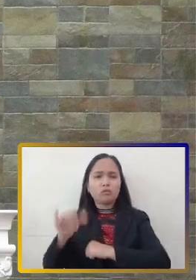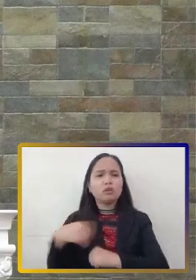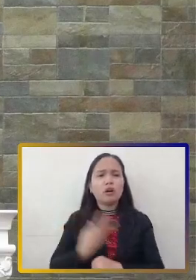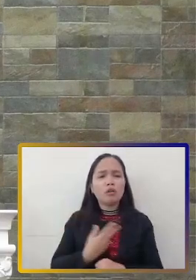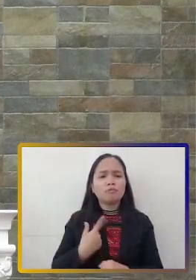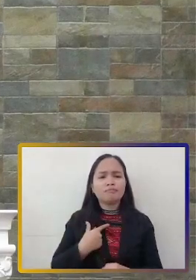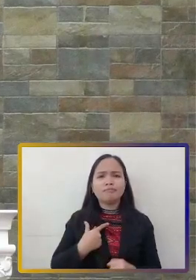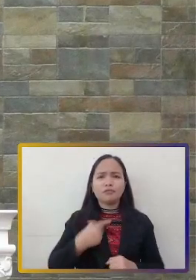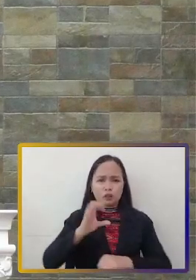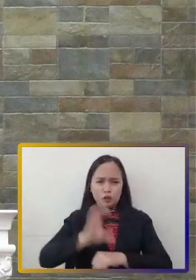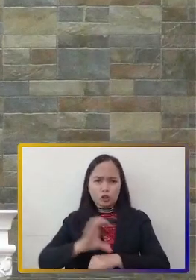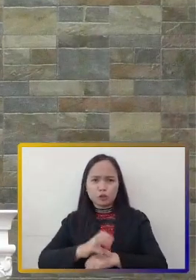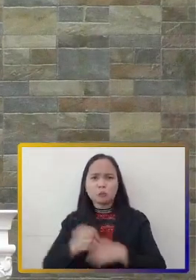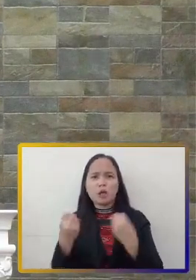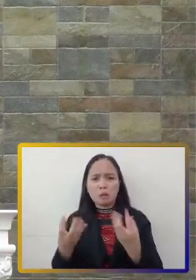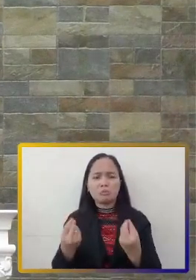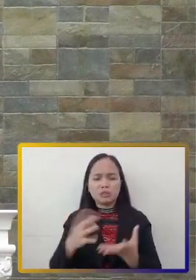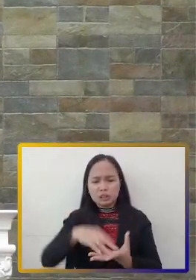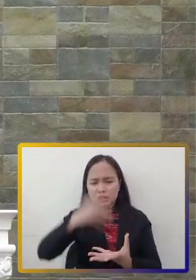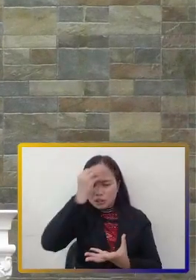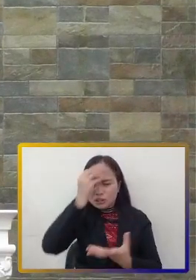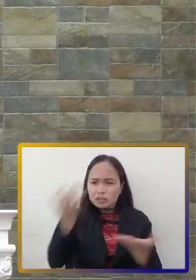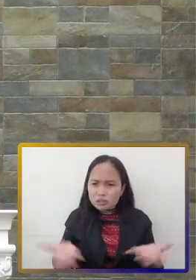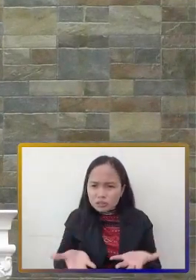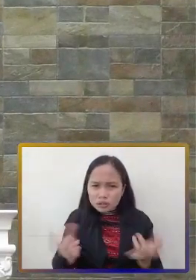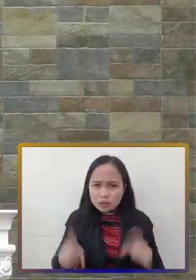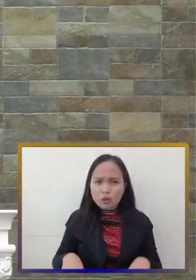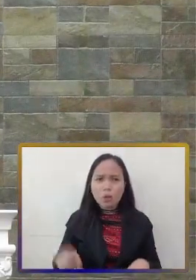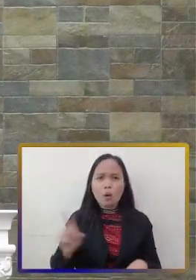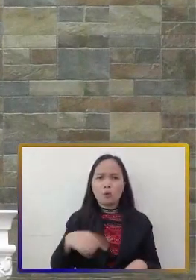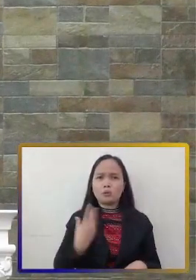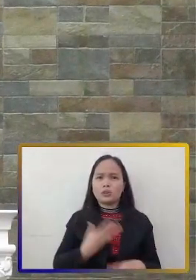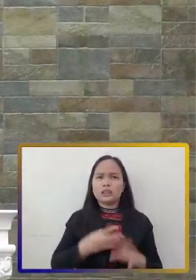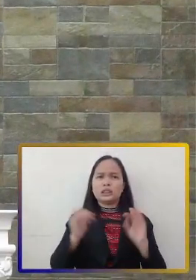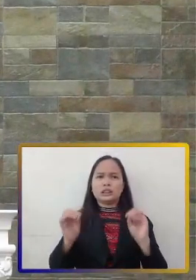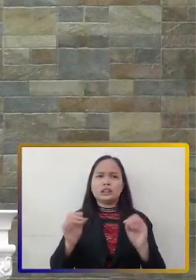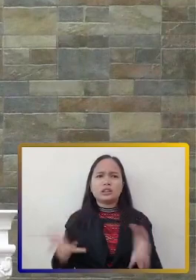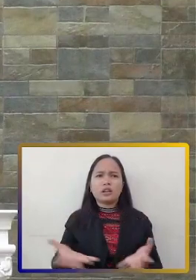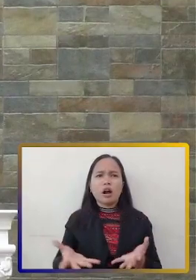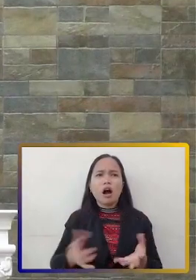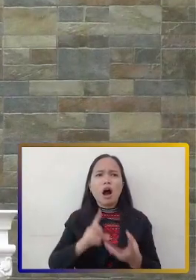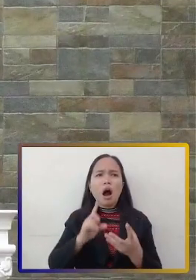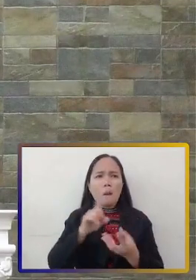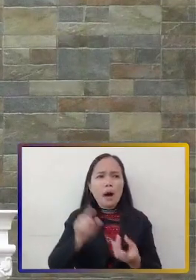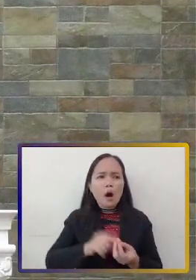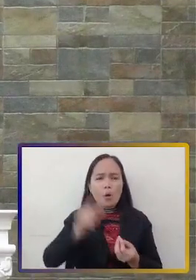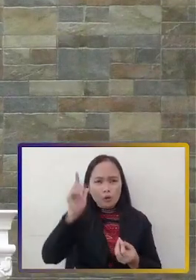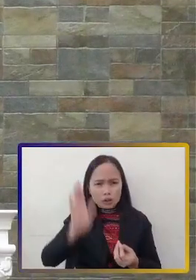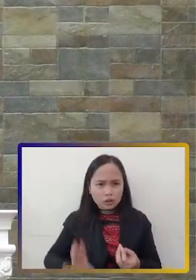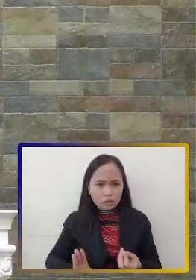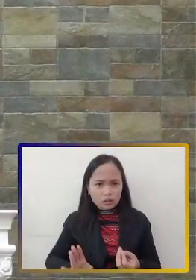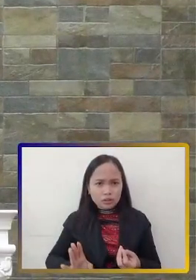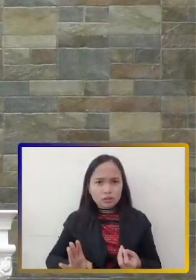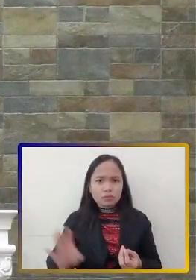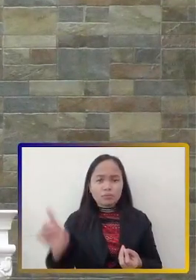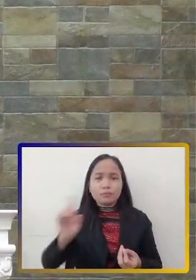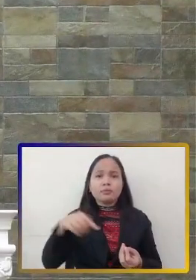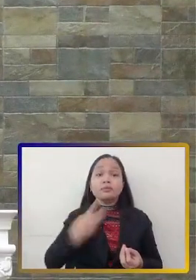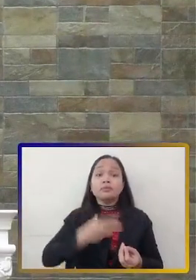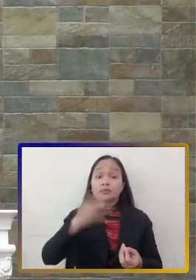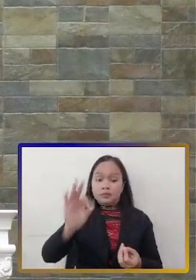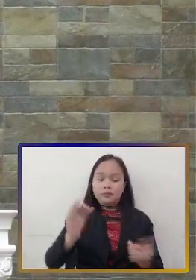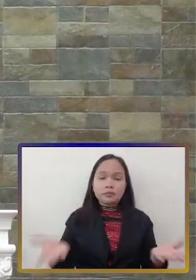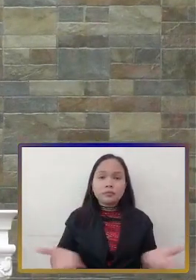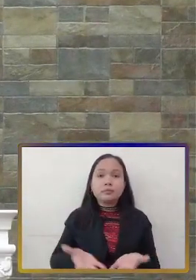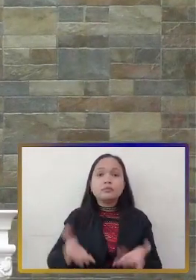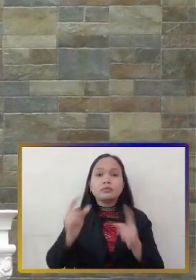kayo nakapakinig ng salita ng Diyos. Ang diniklara ko po sa inyo ay Diyos. Ang pinapakilala ko po sa inyo ang Diyos. Ang ipinipreach ko sa inyo ay salita